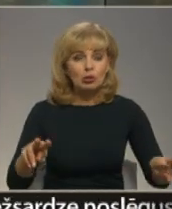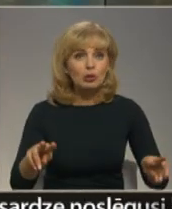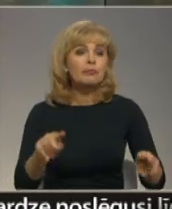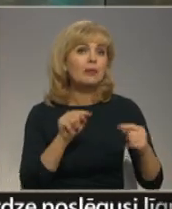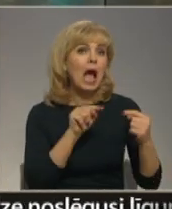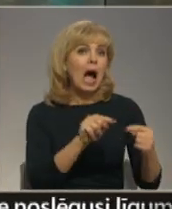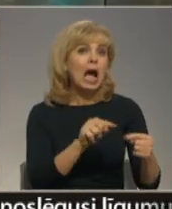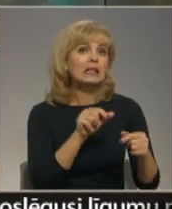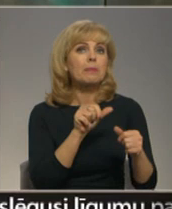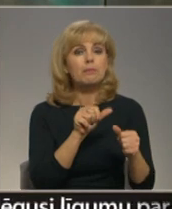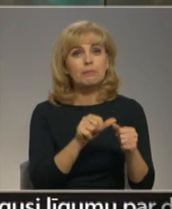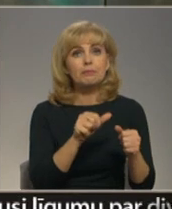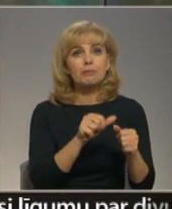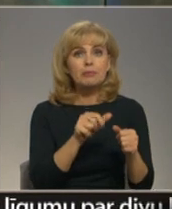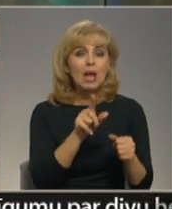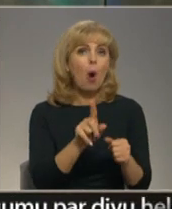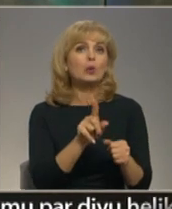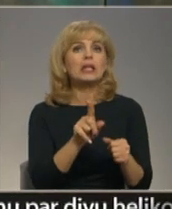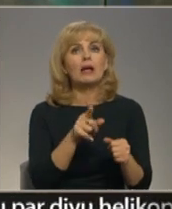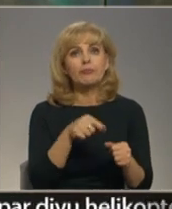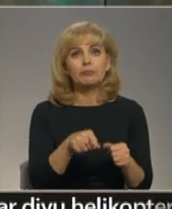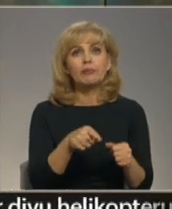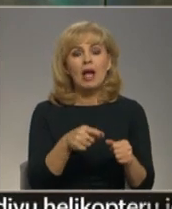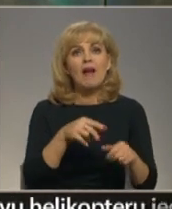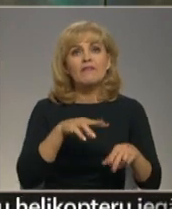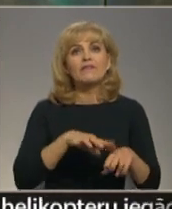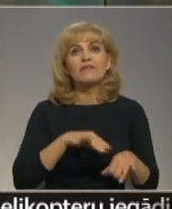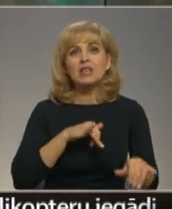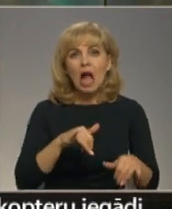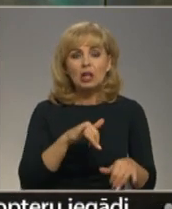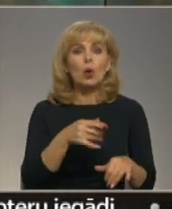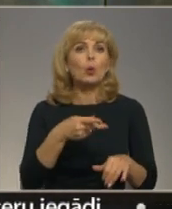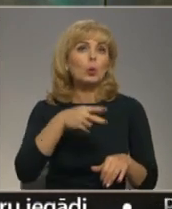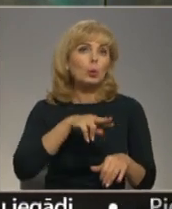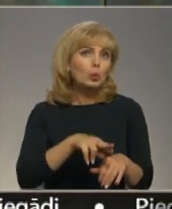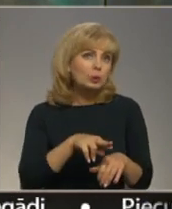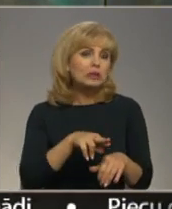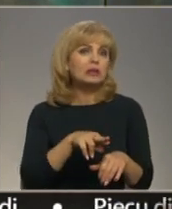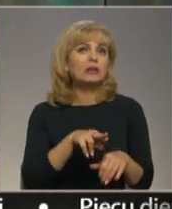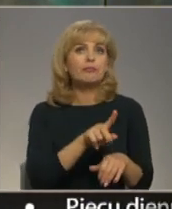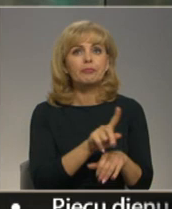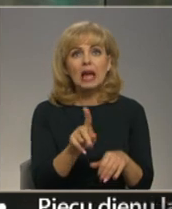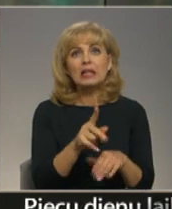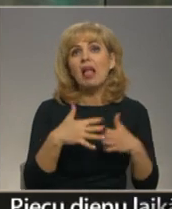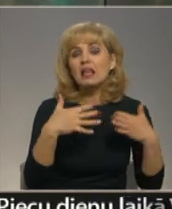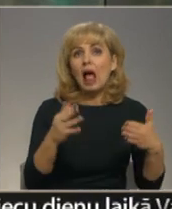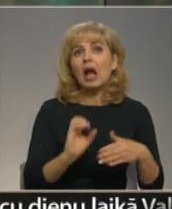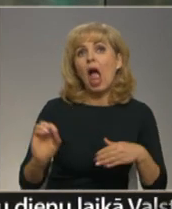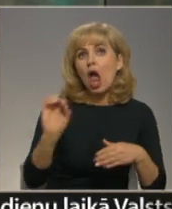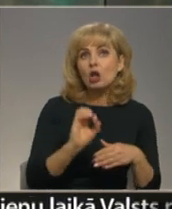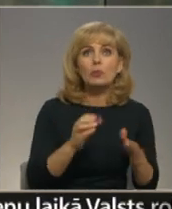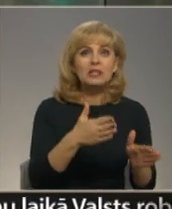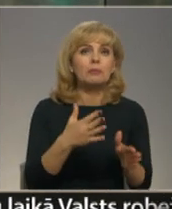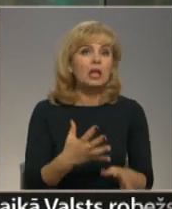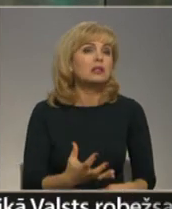Antibiotiku rezistence kļūst par aizvien lielāko Eiropas slimnīcu biedu. Tāpēc vairāk nekā 3,5 miljonu Eiropas Savienības līdzekļu